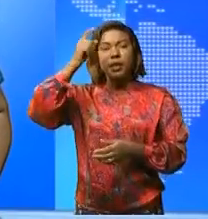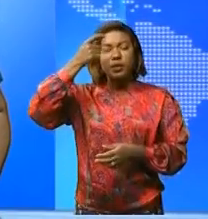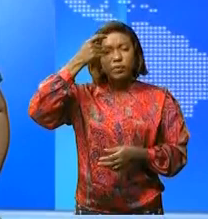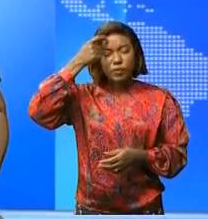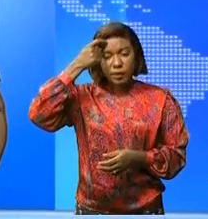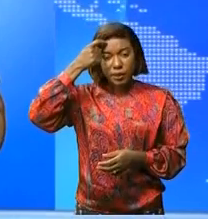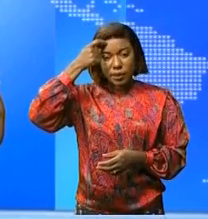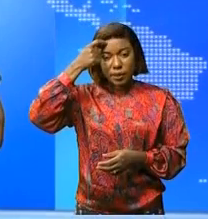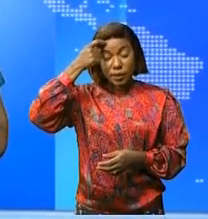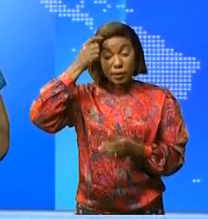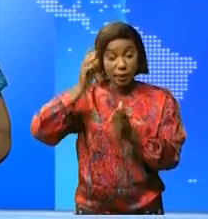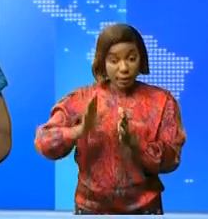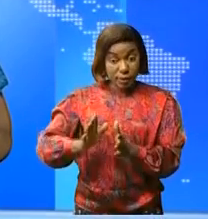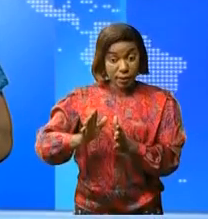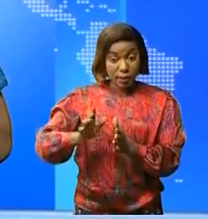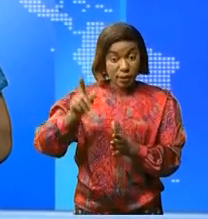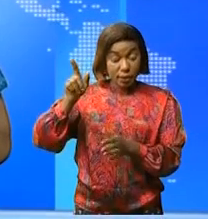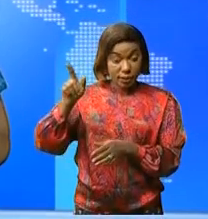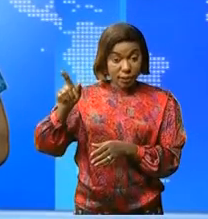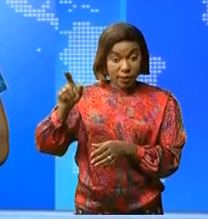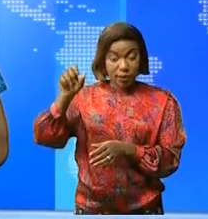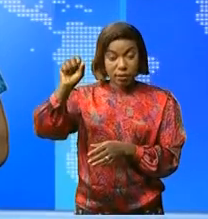en itinérance. Il a rencontré